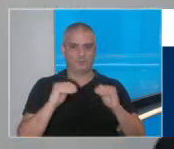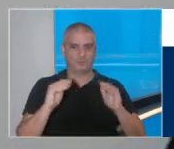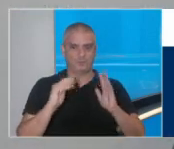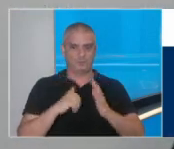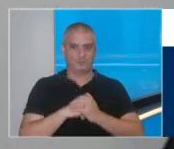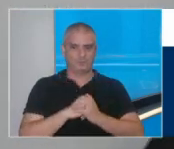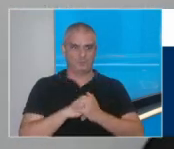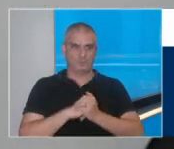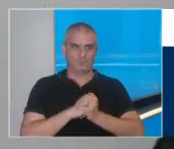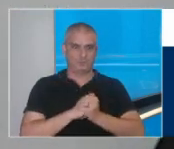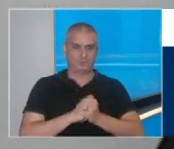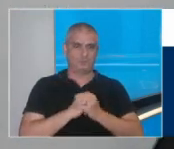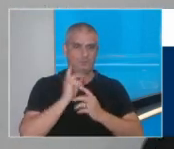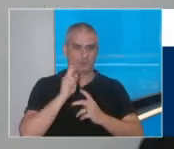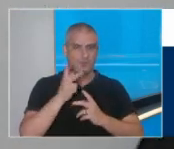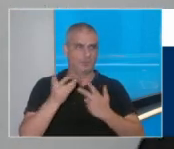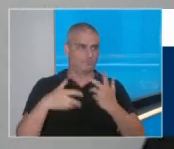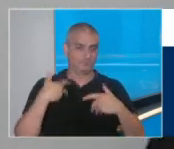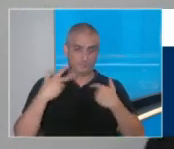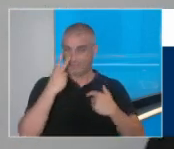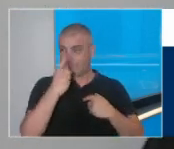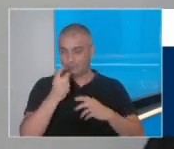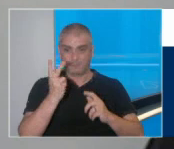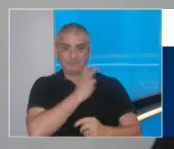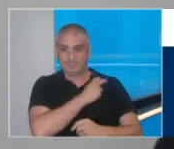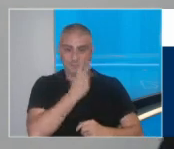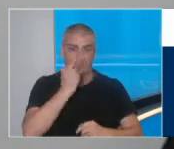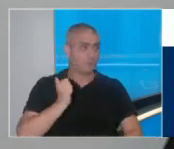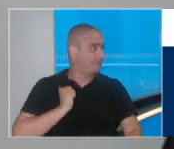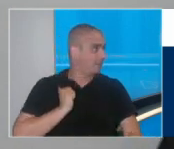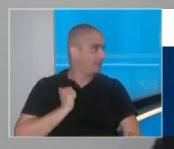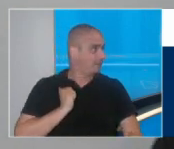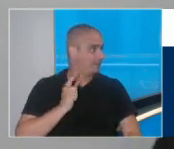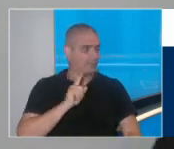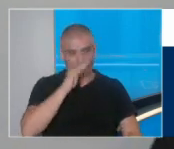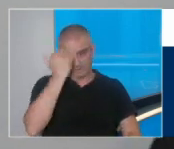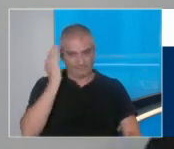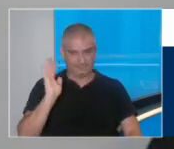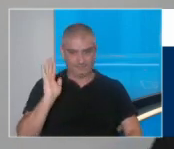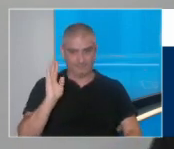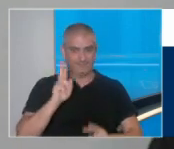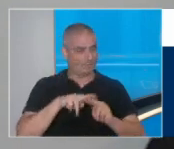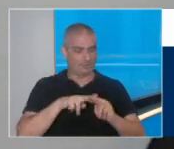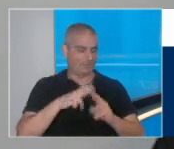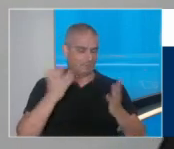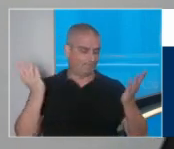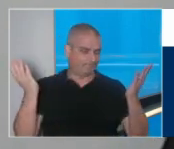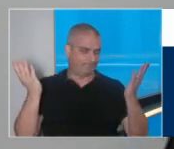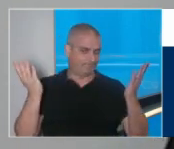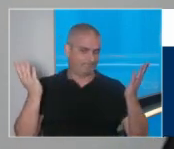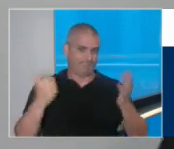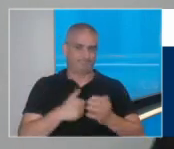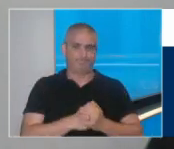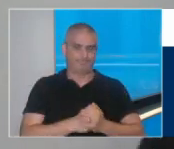יכול, היועצים שלך יכולים להתלהב, כן, ראו אתכם קצינים, ראו אתכם חיילים, כן. אל תגזים בדבר הזה, כי אחרת זה יעטוף